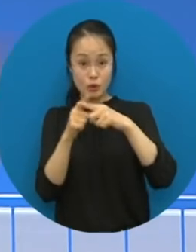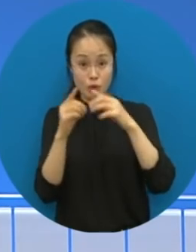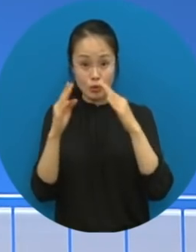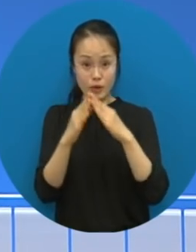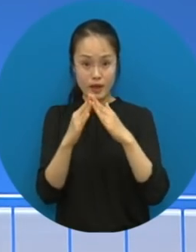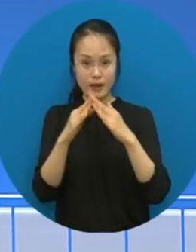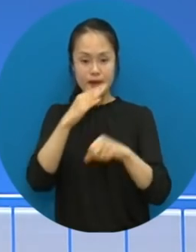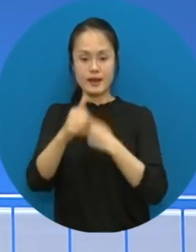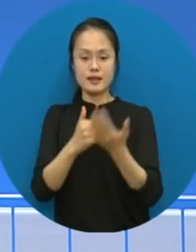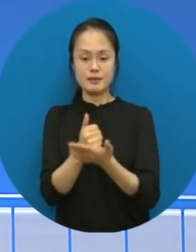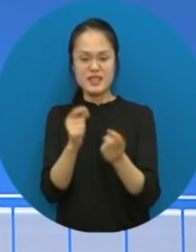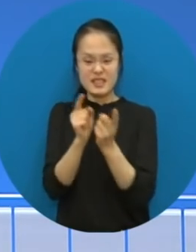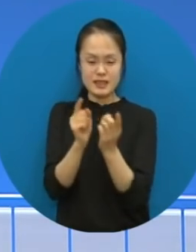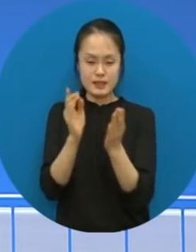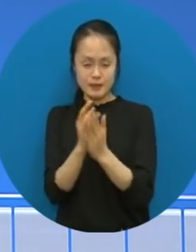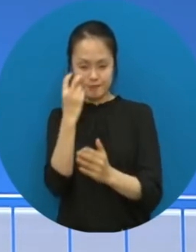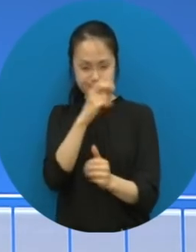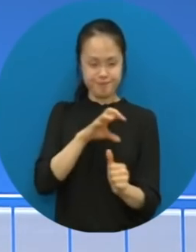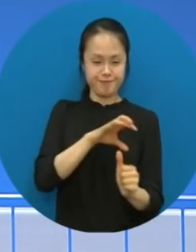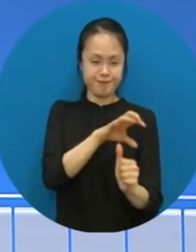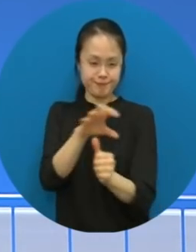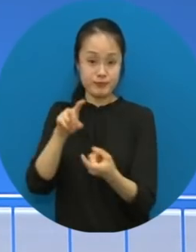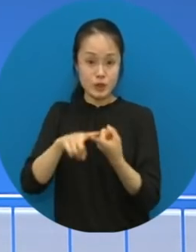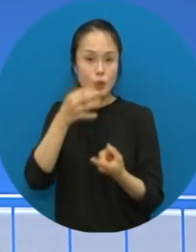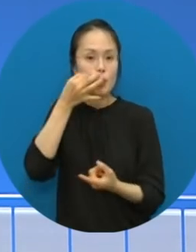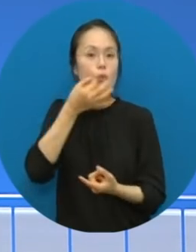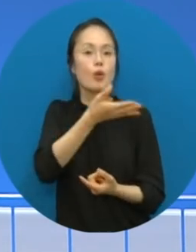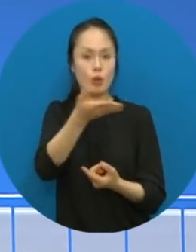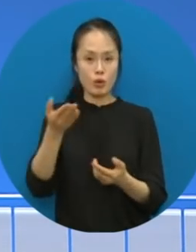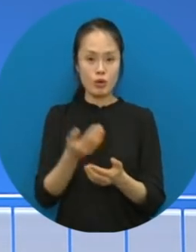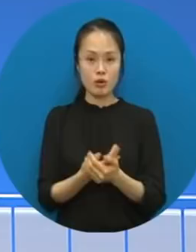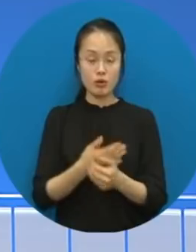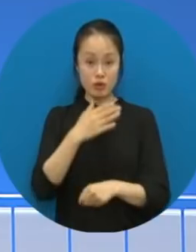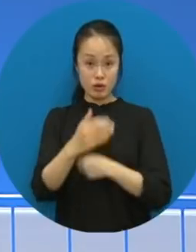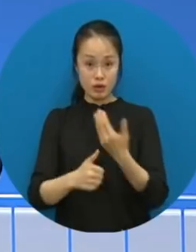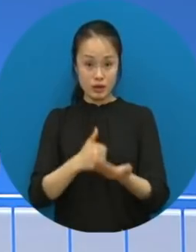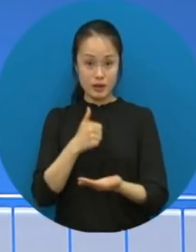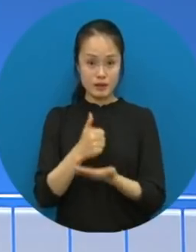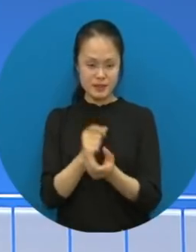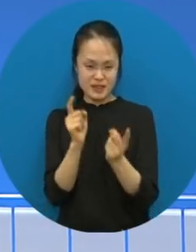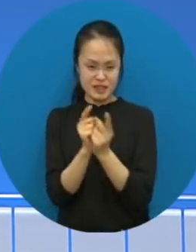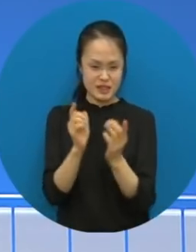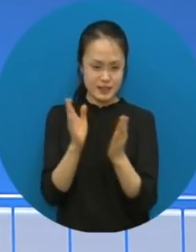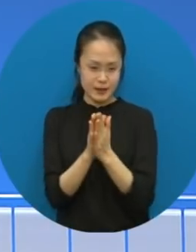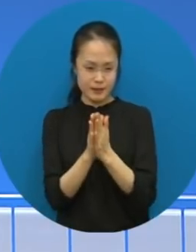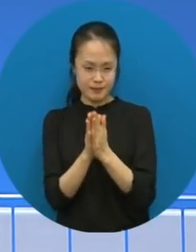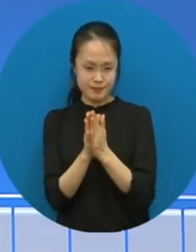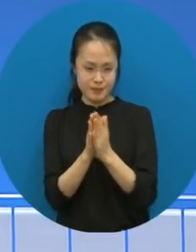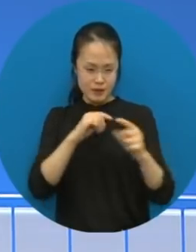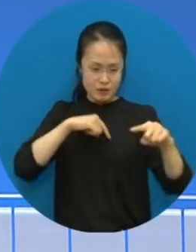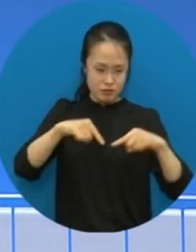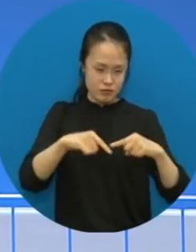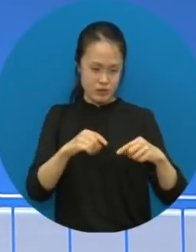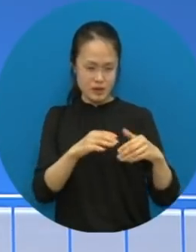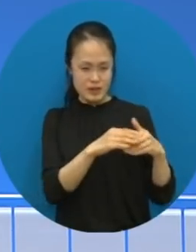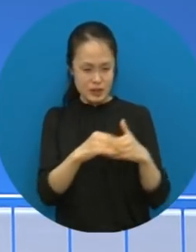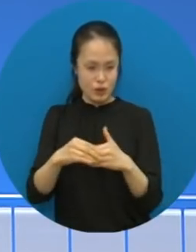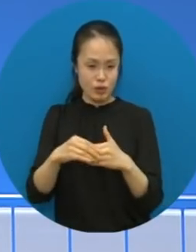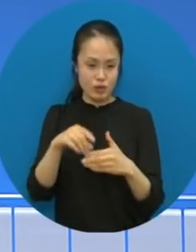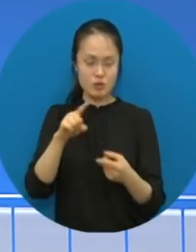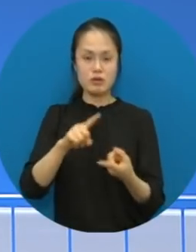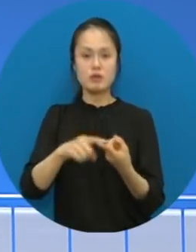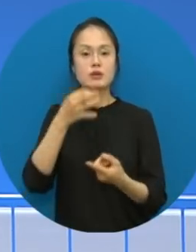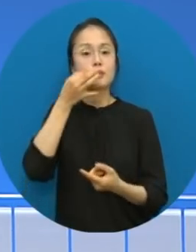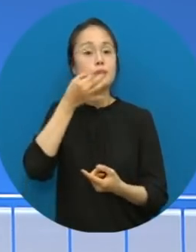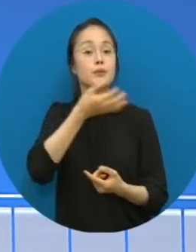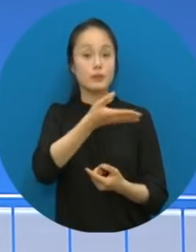직접 지키신다는 걸 보여주시고 하나님의 일은 하나님이 직접 치르신다는 걸 보여주시고 하나님이